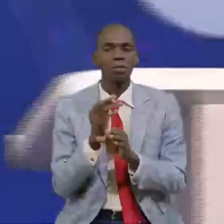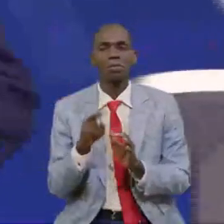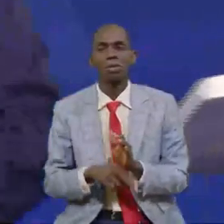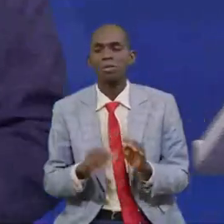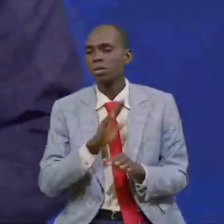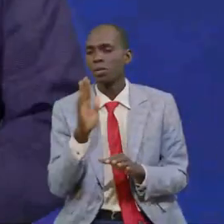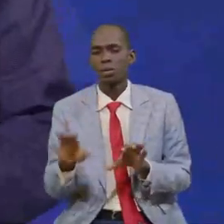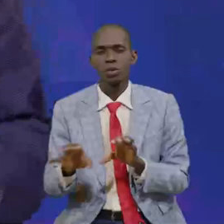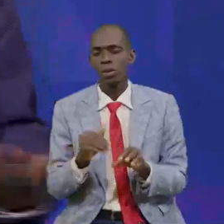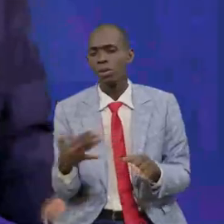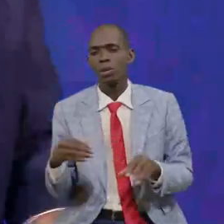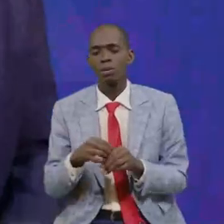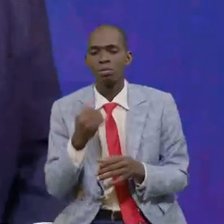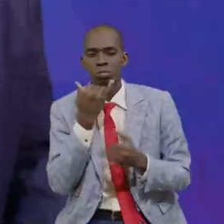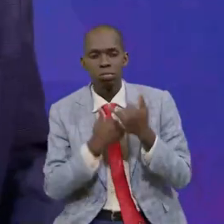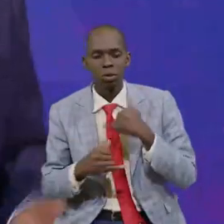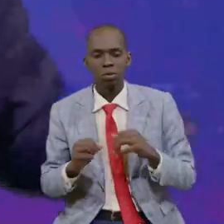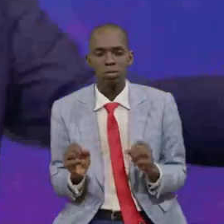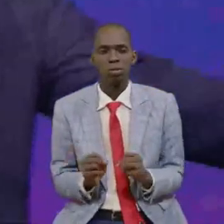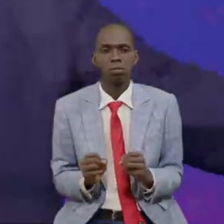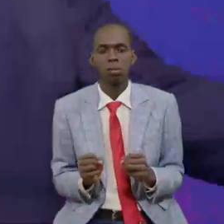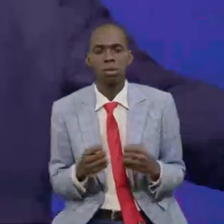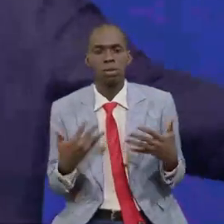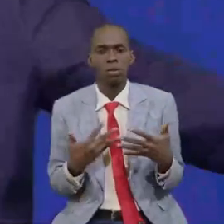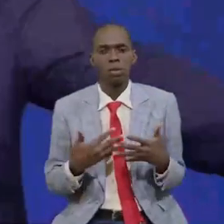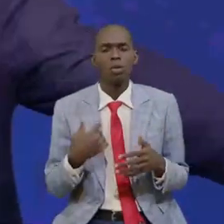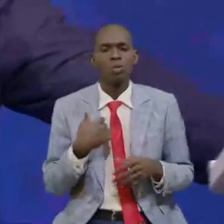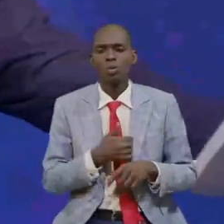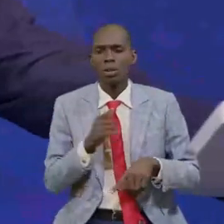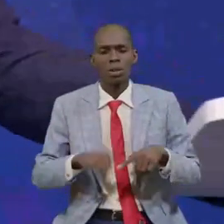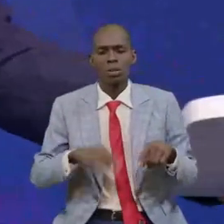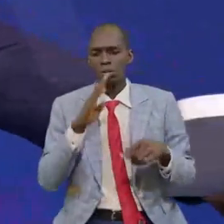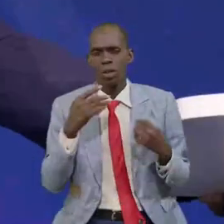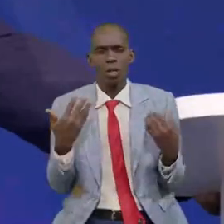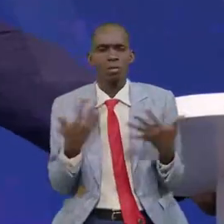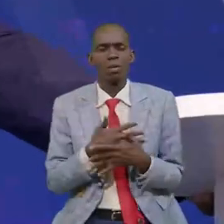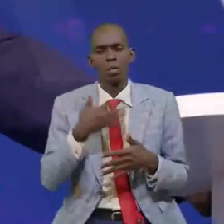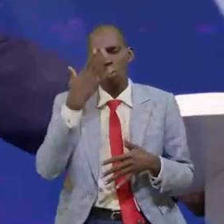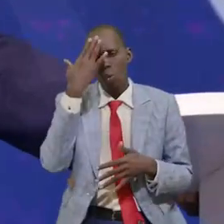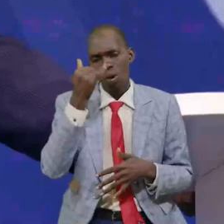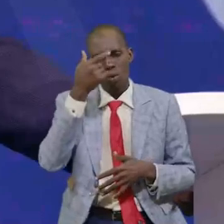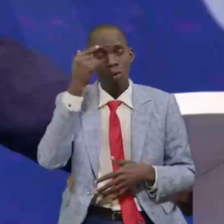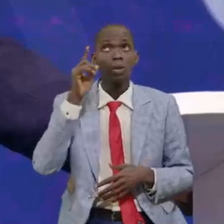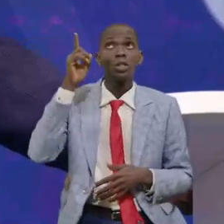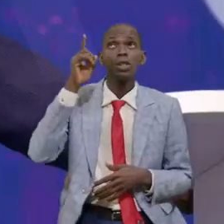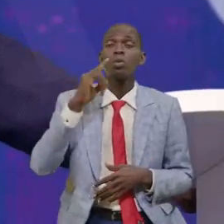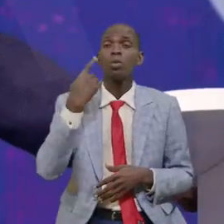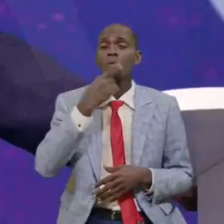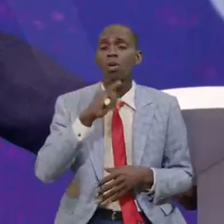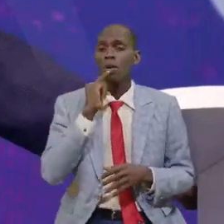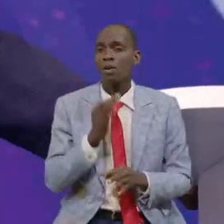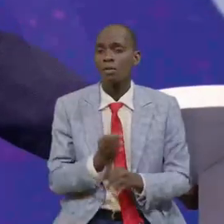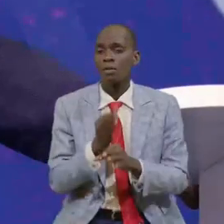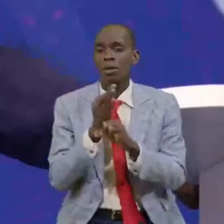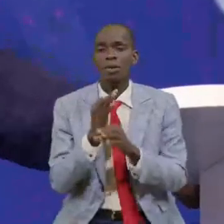jamais dans le doute ou trembler. Pourquoi? On ne peut pas trembler. Parce que celui qui est fidèle est si